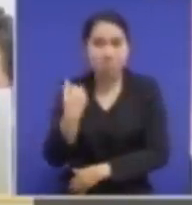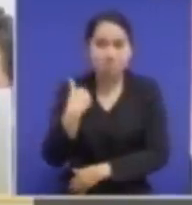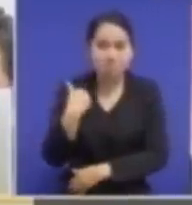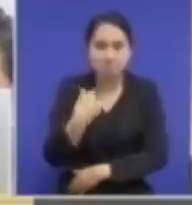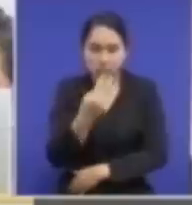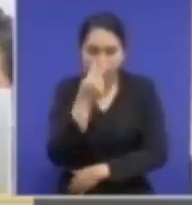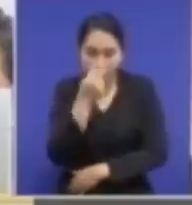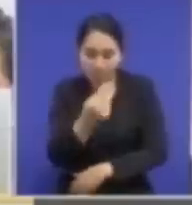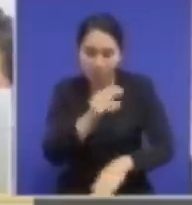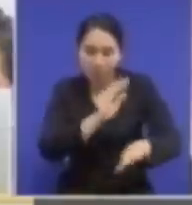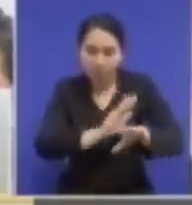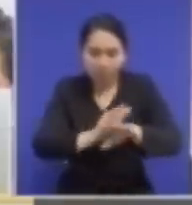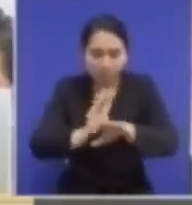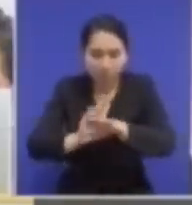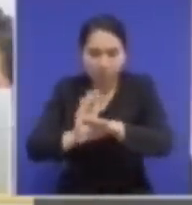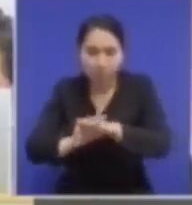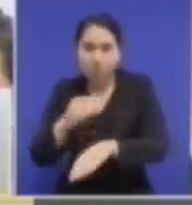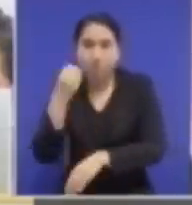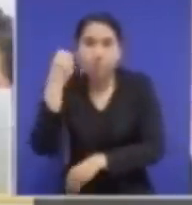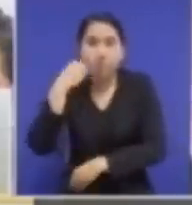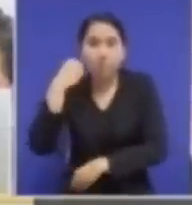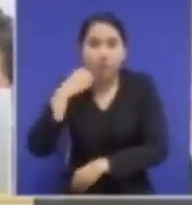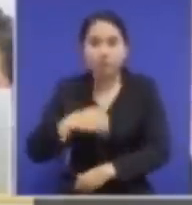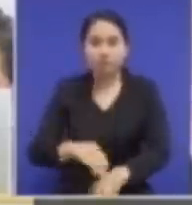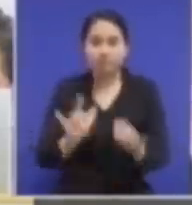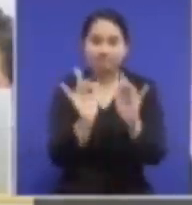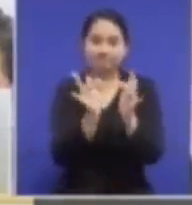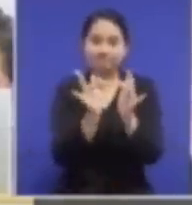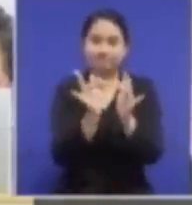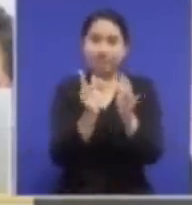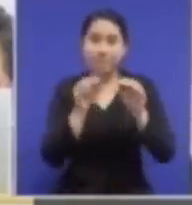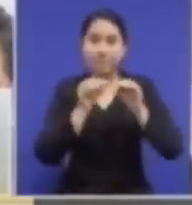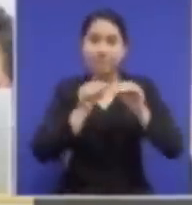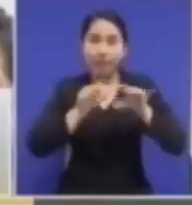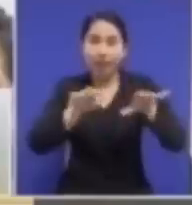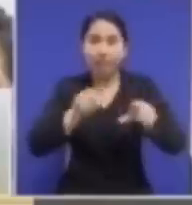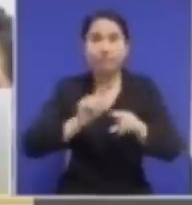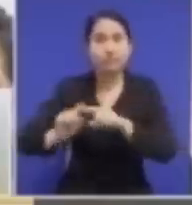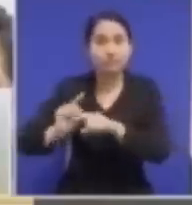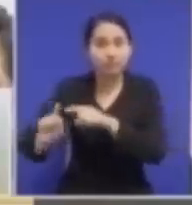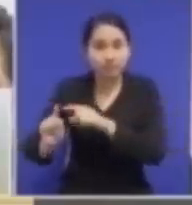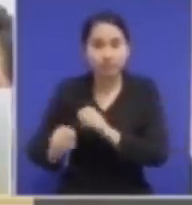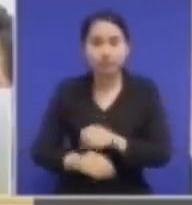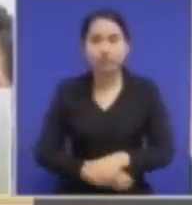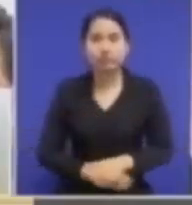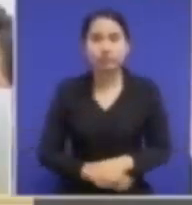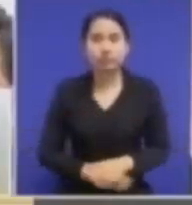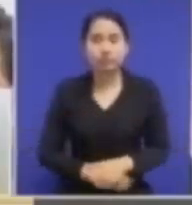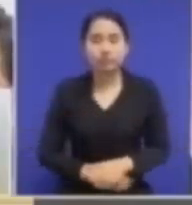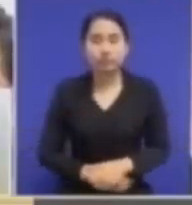สื่อสังคมออนไลน์ที่ท่านได้เคยโพสต์ไว้นะครับไม่ว่าเป็นเรื่องของ